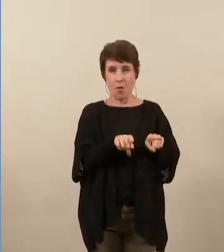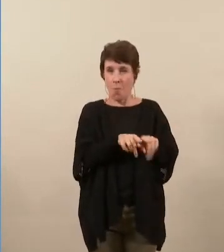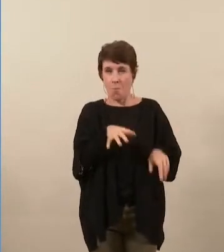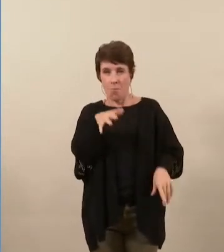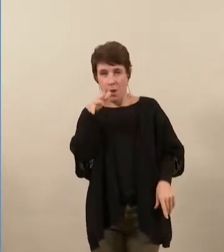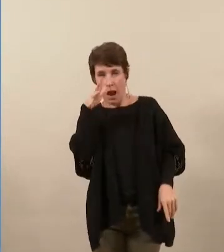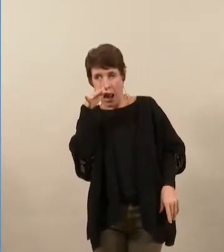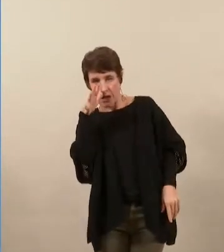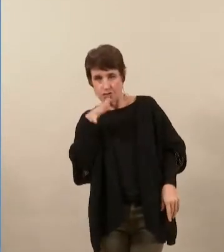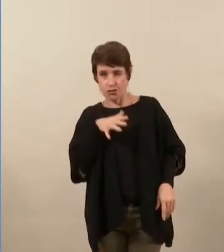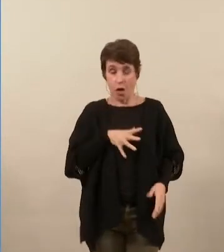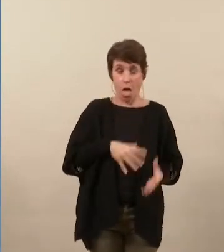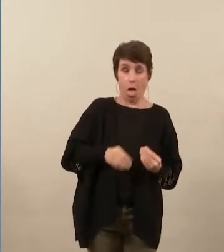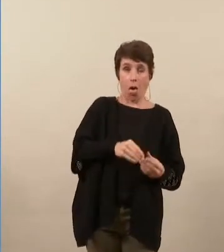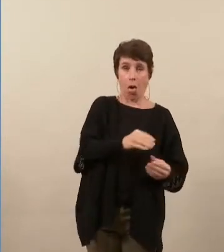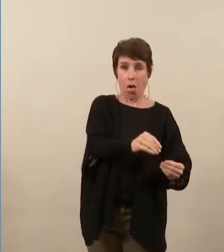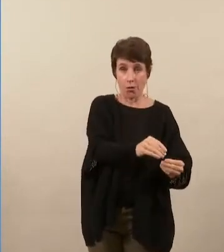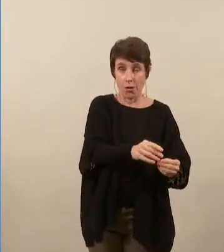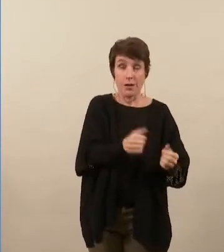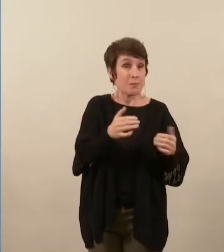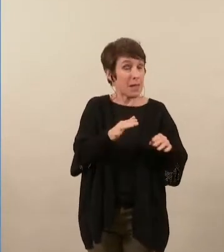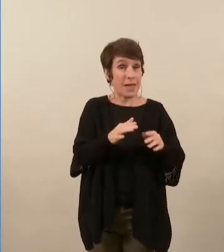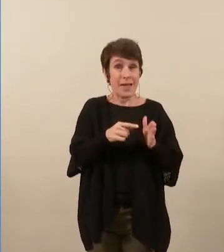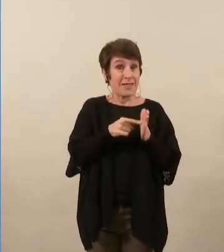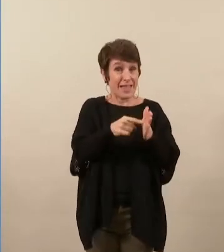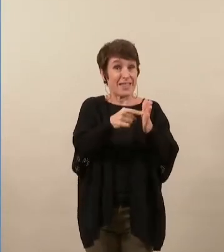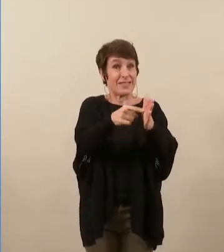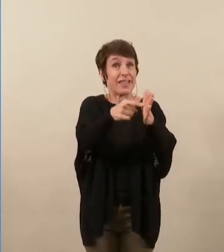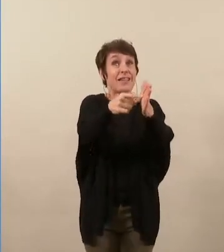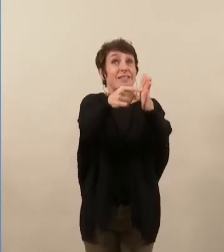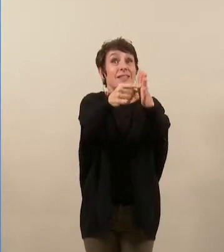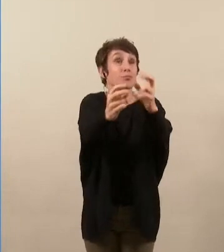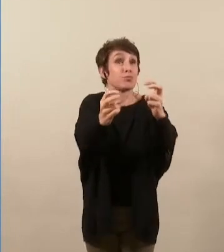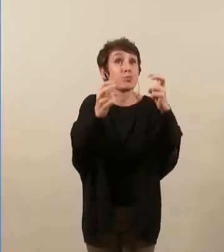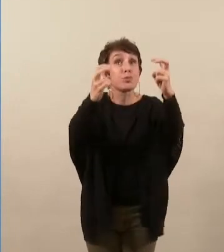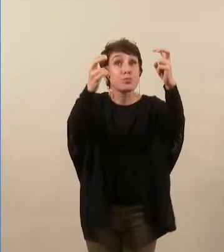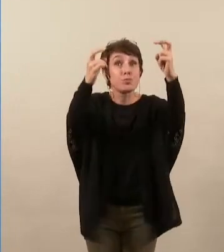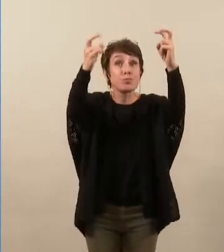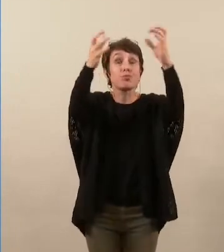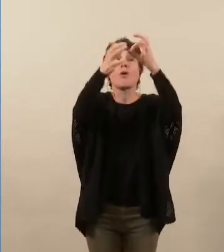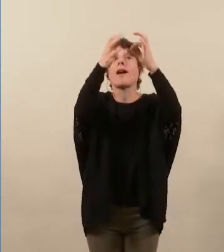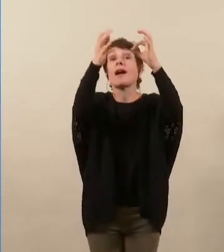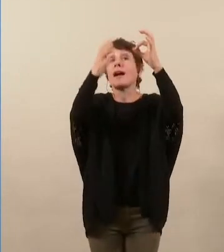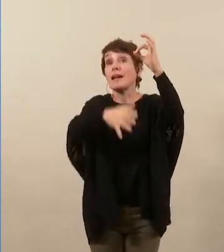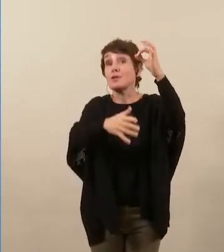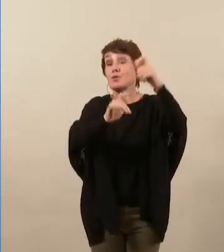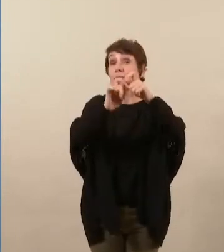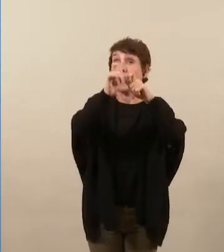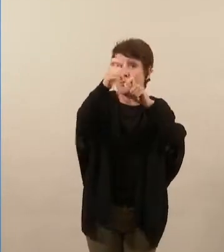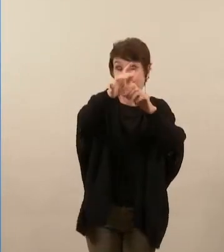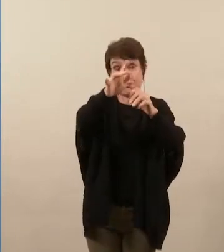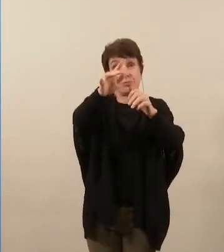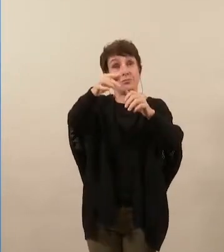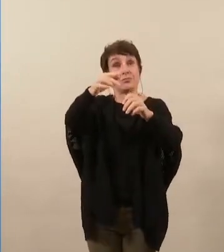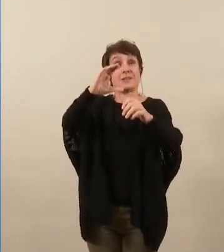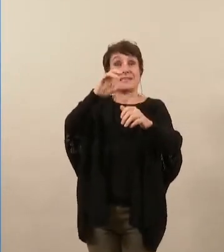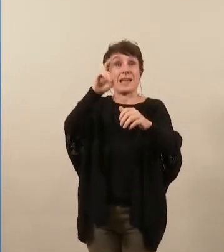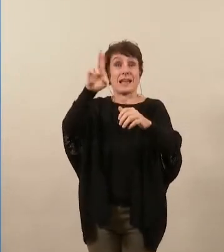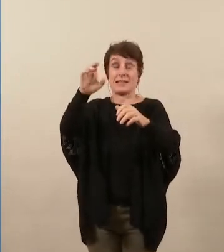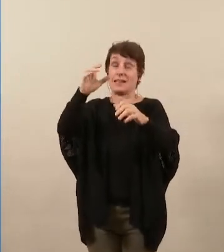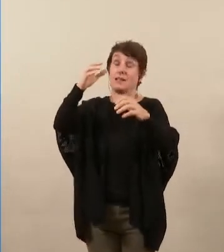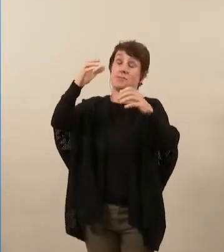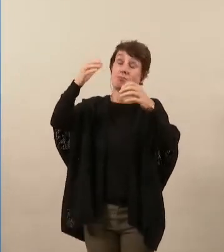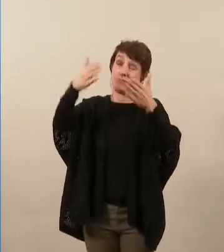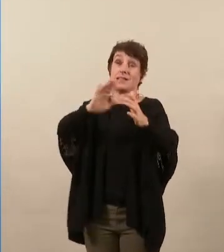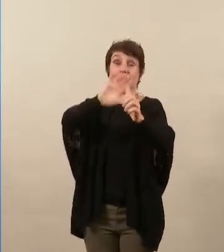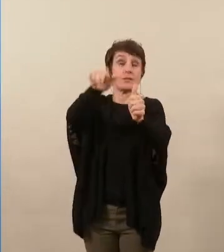ne durera qu'un temps très court car l'endettement de la ville atteindrait vite les seuils ouvrant l'éventualité d'une mise sous tutelle, car il n'y aura